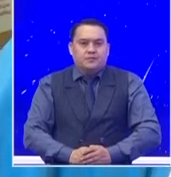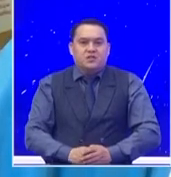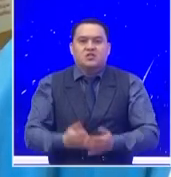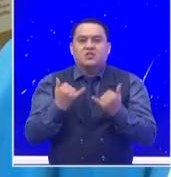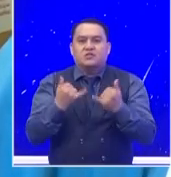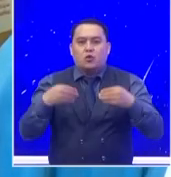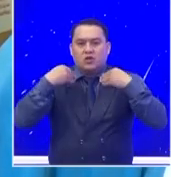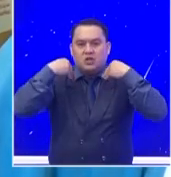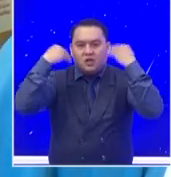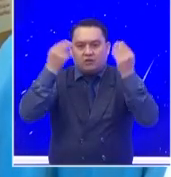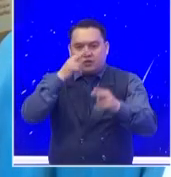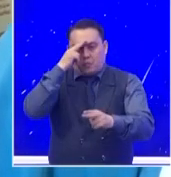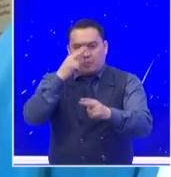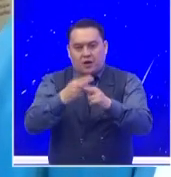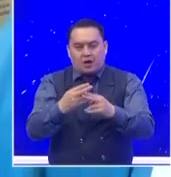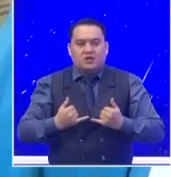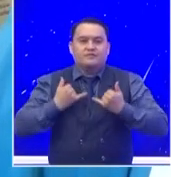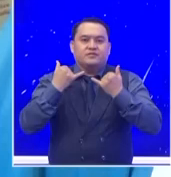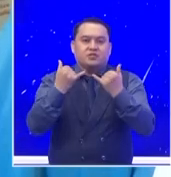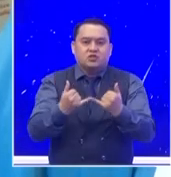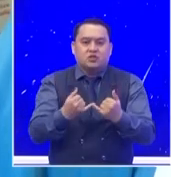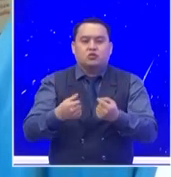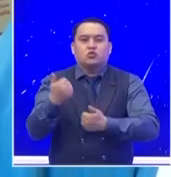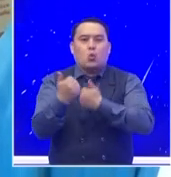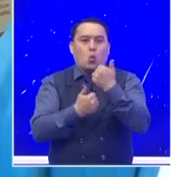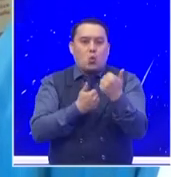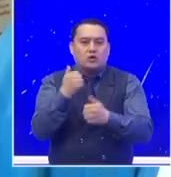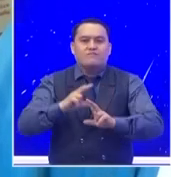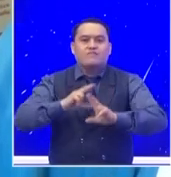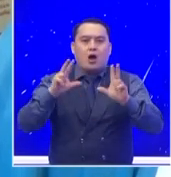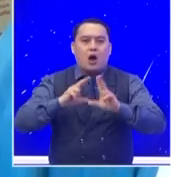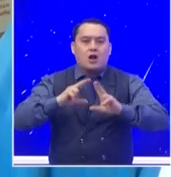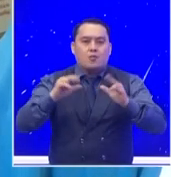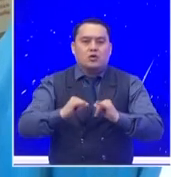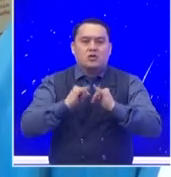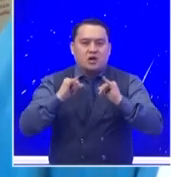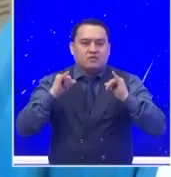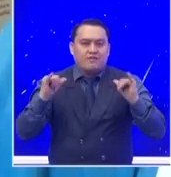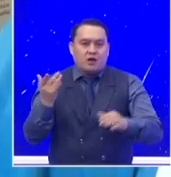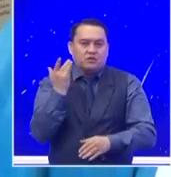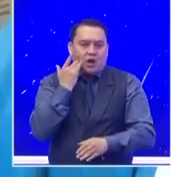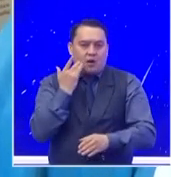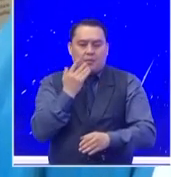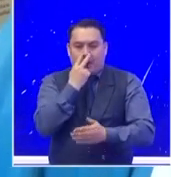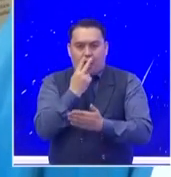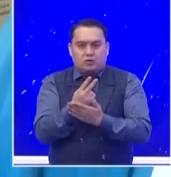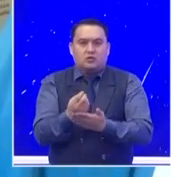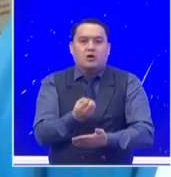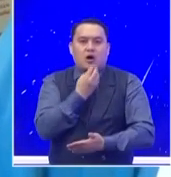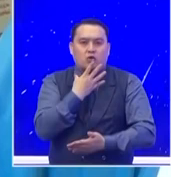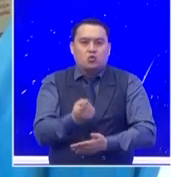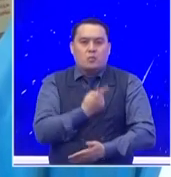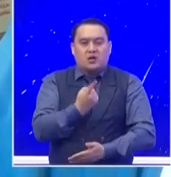Сегодня день рождения у моего брата. В честь него организован этот турнир. В целом волейбол в районе хорошо развит. И сейчас показывают ветераны хороший